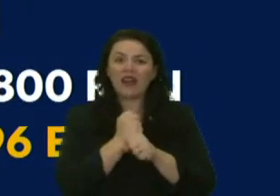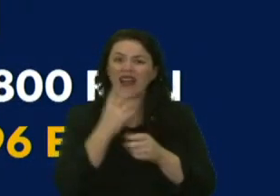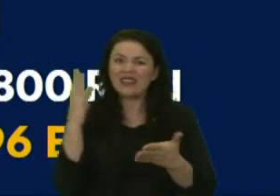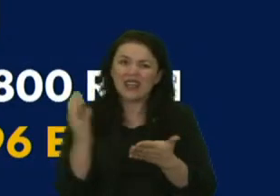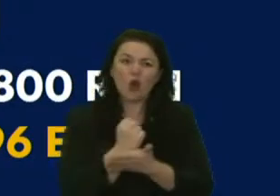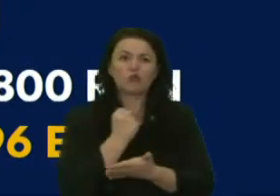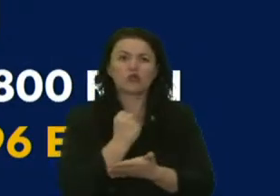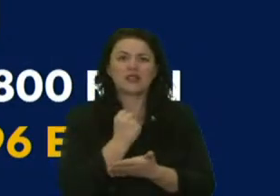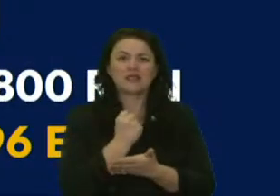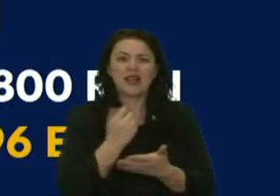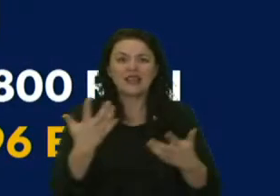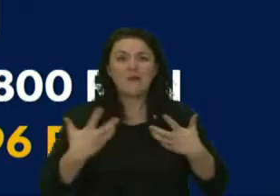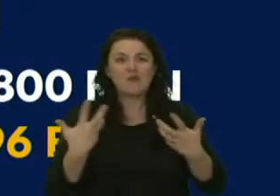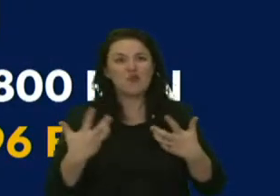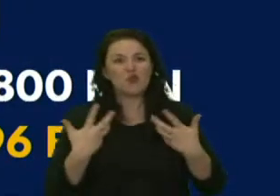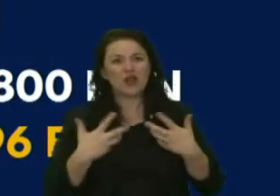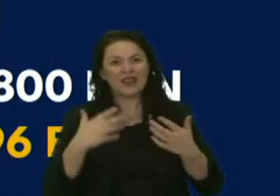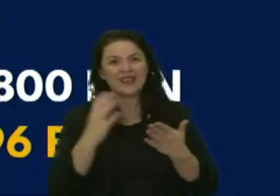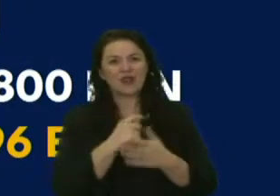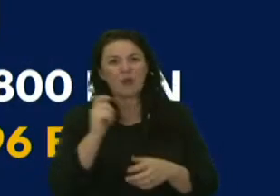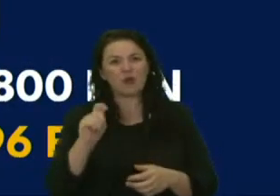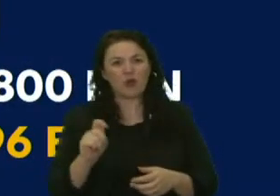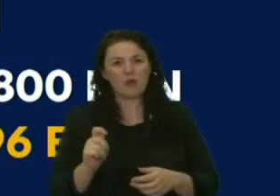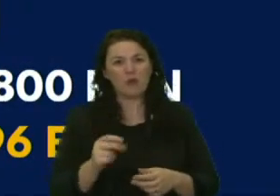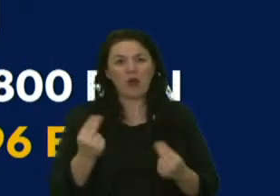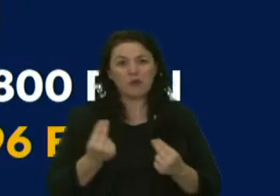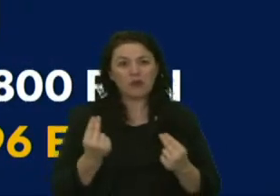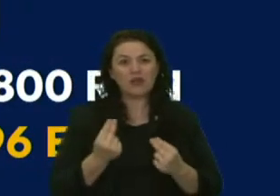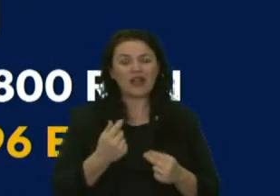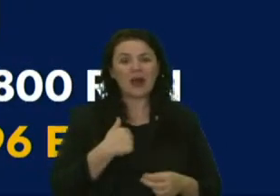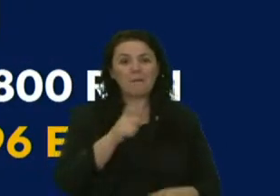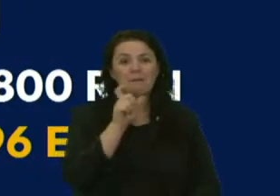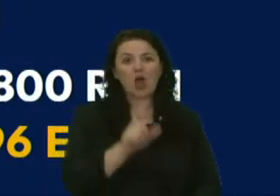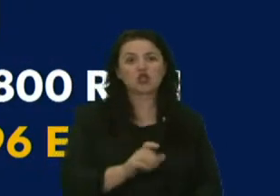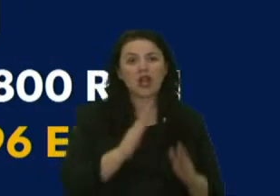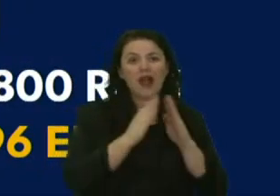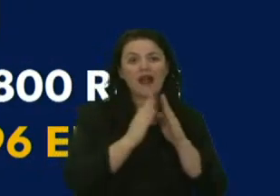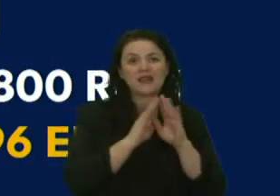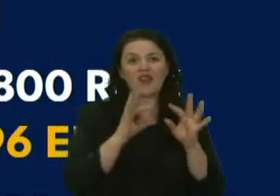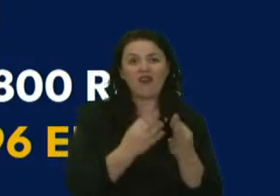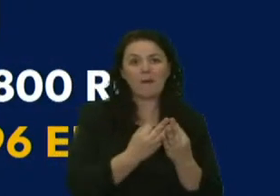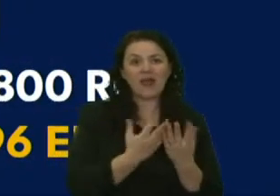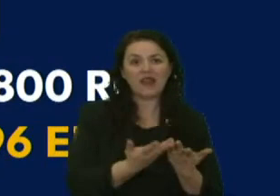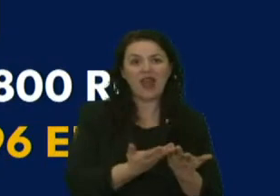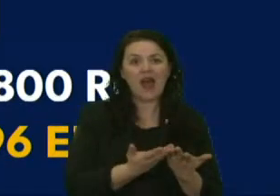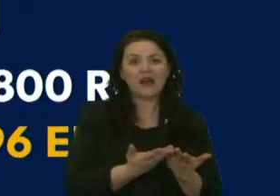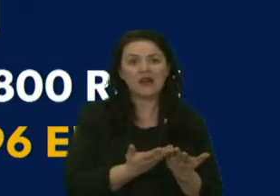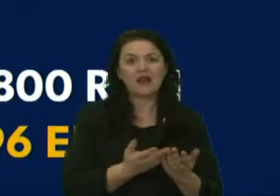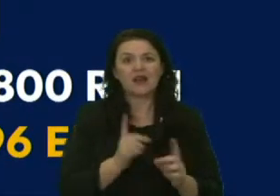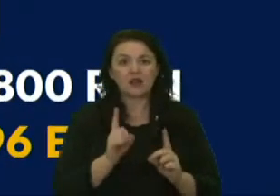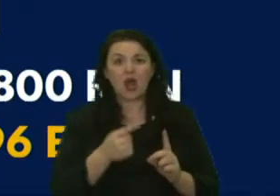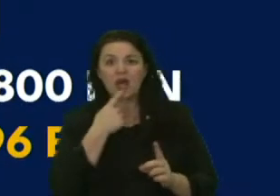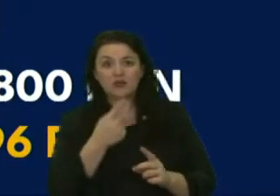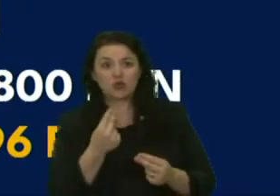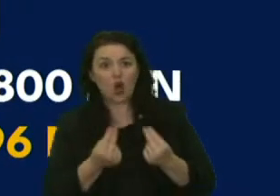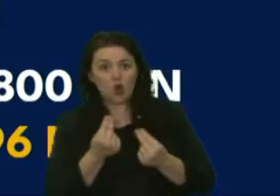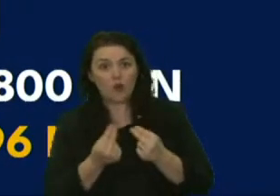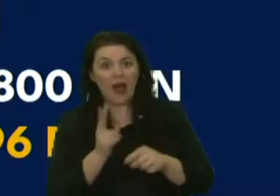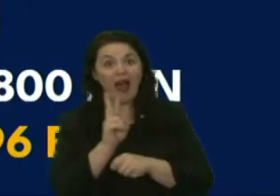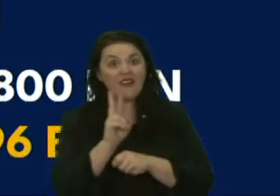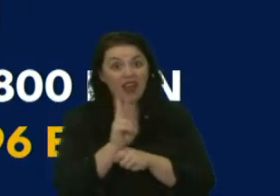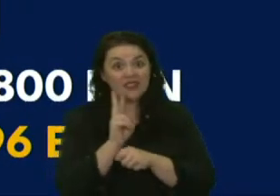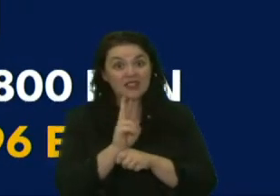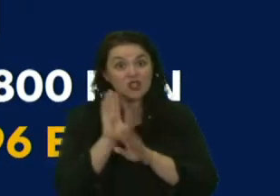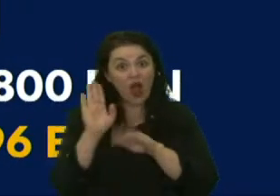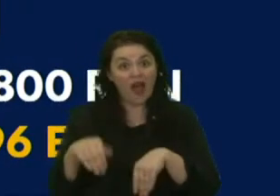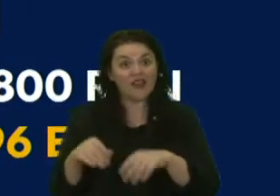adică se bucură de reușita unui proiect mai mult decât se bucură de o reușită personală acasă în familie uneori am spus mai în glumă Mai serios aveți grijă că mai aveți și